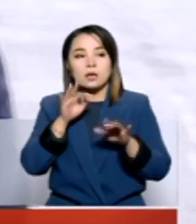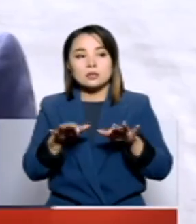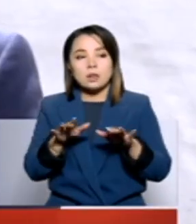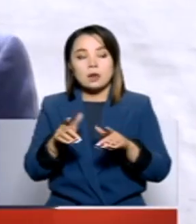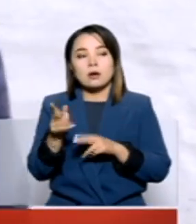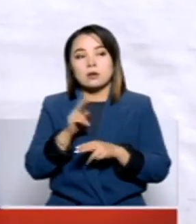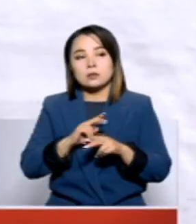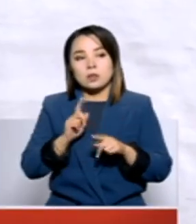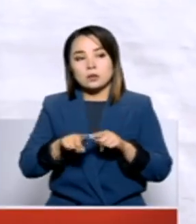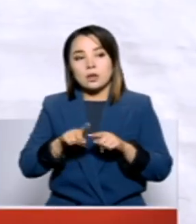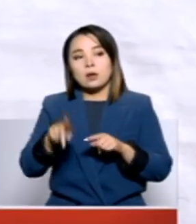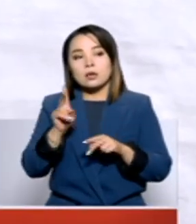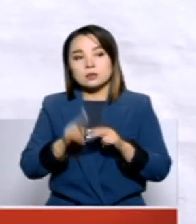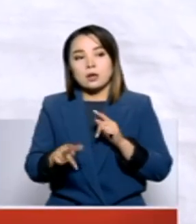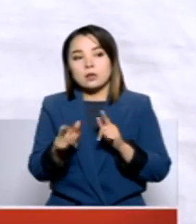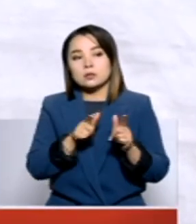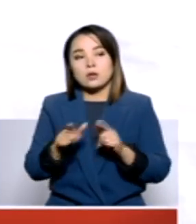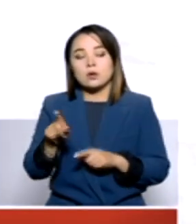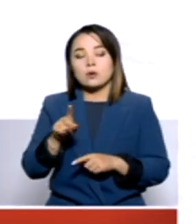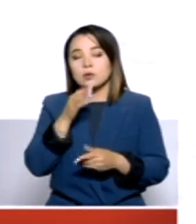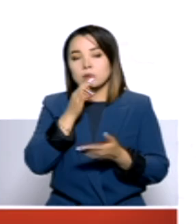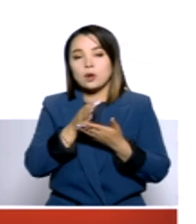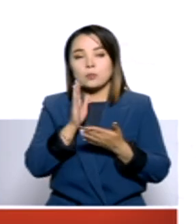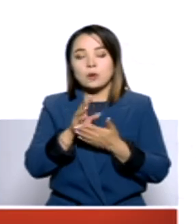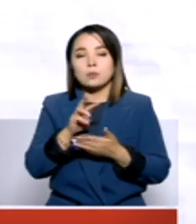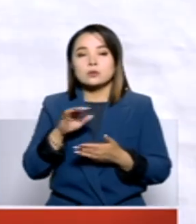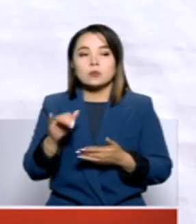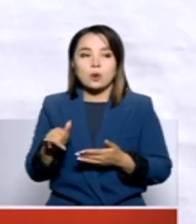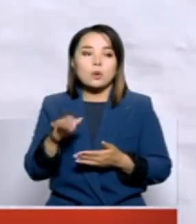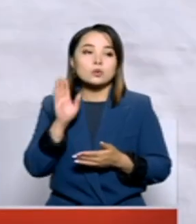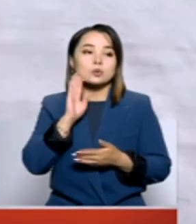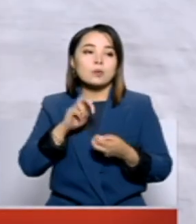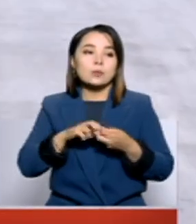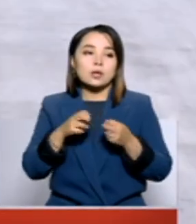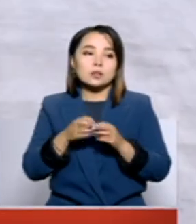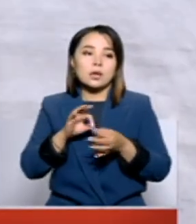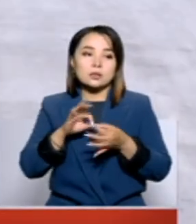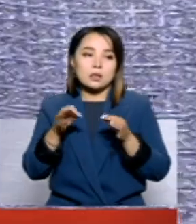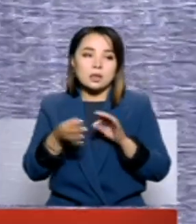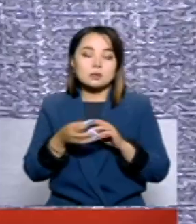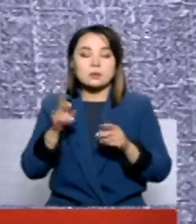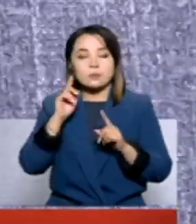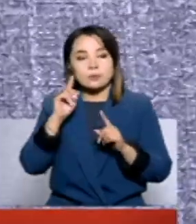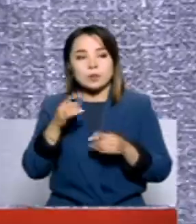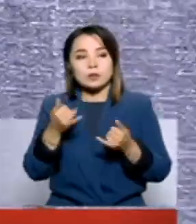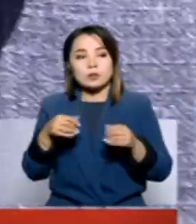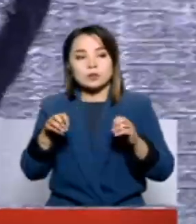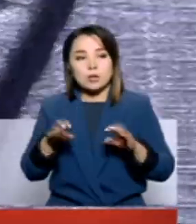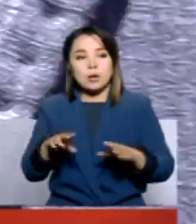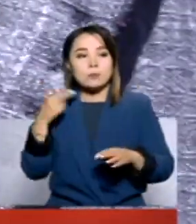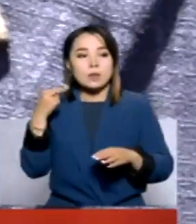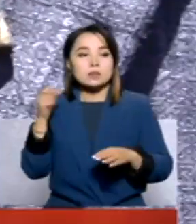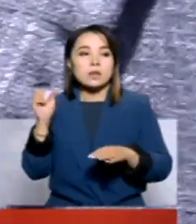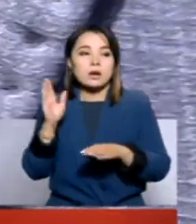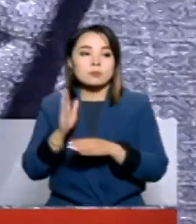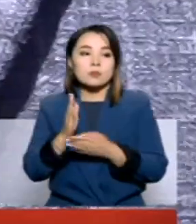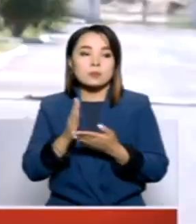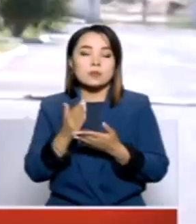жақын. Маңғыстаудағы ең күрделі мәселенің бірі бұл су мәселесі. Қазір енді соны шешуге президент тапсырма